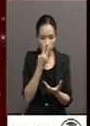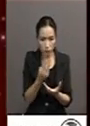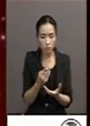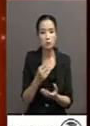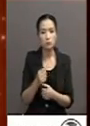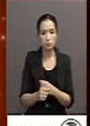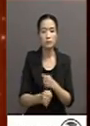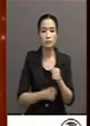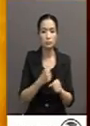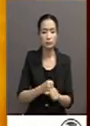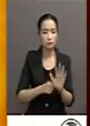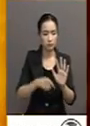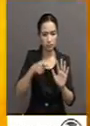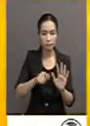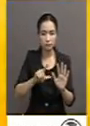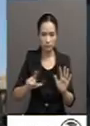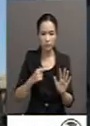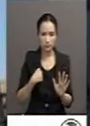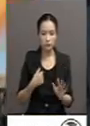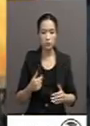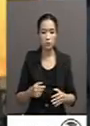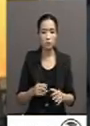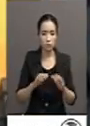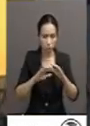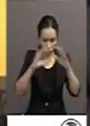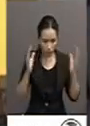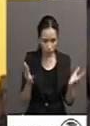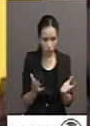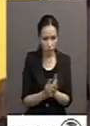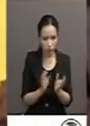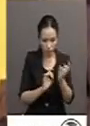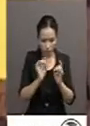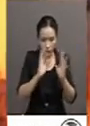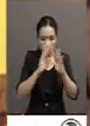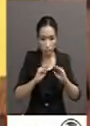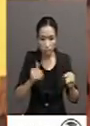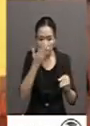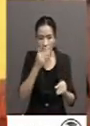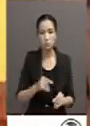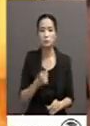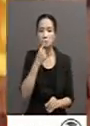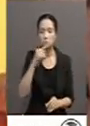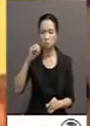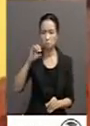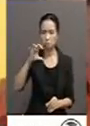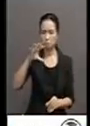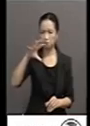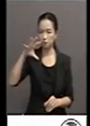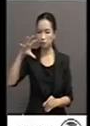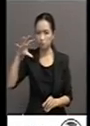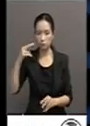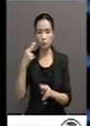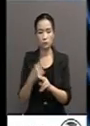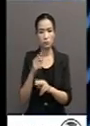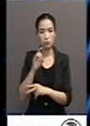น 5,000 ล้านปีข้างหน้าสิ่งมีชีวิตบนโลกจะดับศูนย์เนื่องจากดวงอาทิตย์มีขนาดใหญ่ขึ้น100เท่าและแผ่ขย